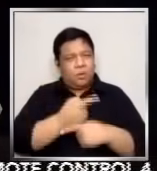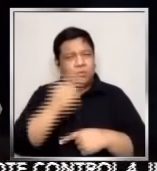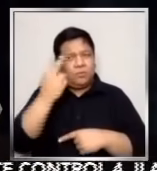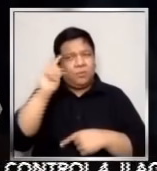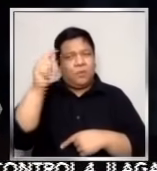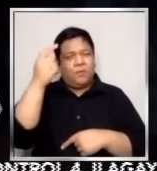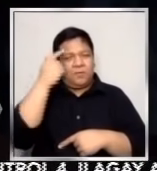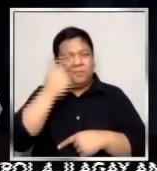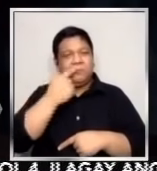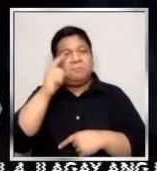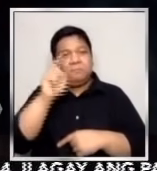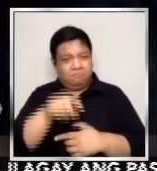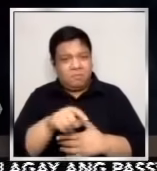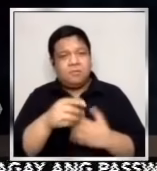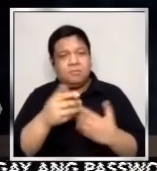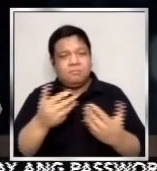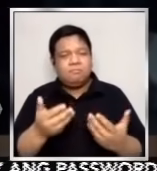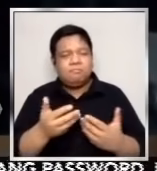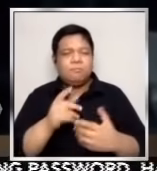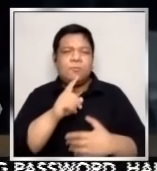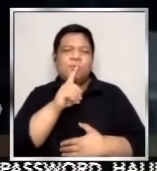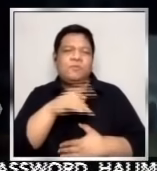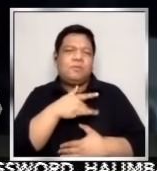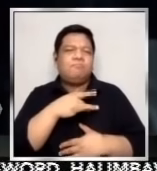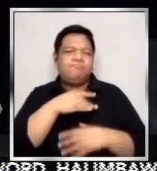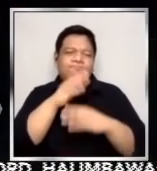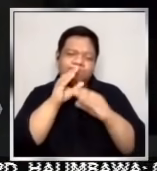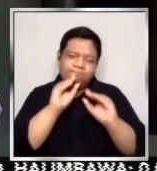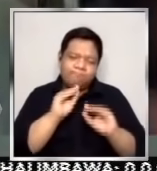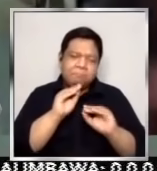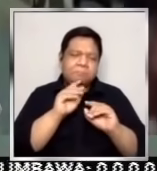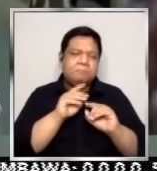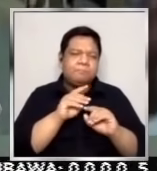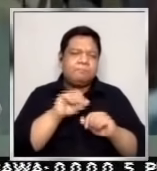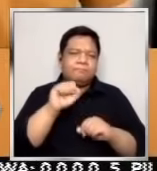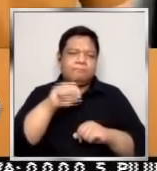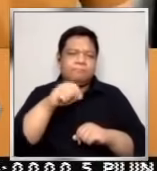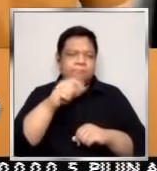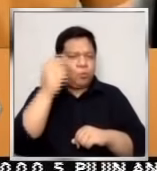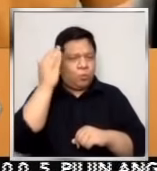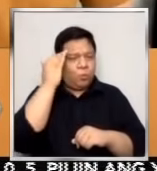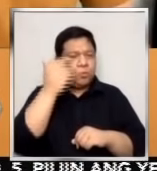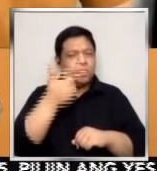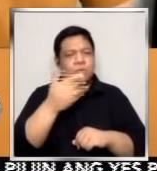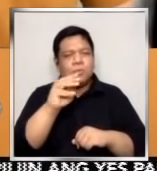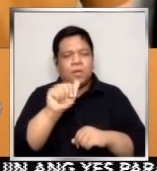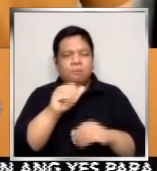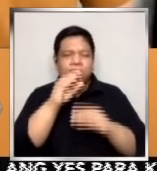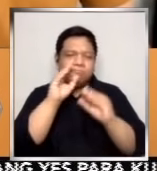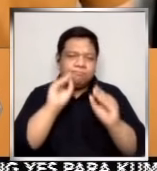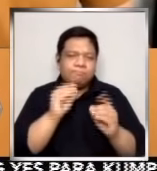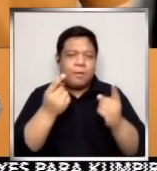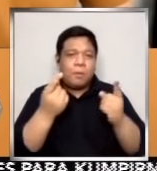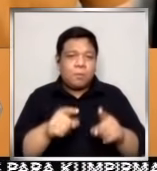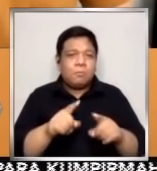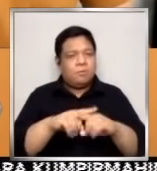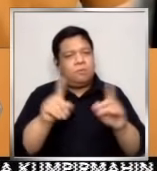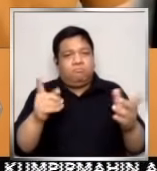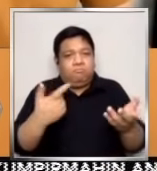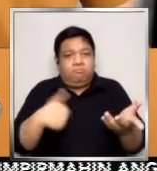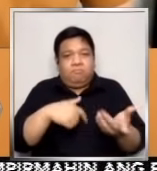talaga. Nakalungkot din po, alam ko po na nalulungkot din po yung GMA sa nangyari, pero wala po talaga tayong magagawa.